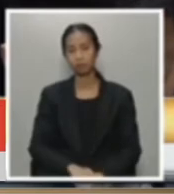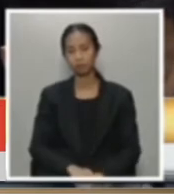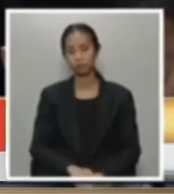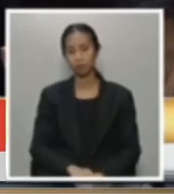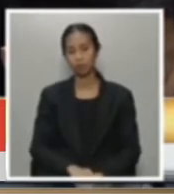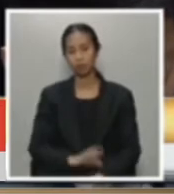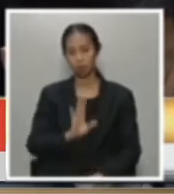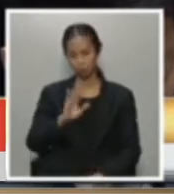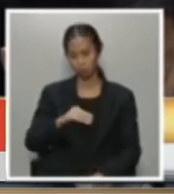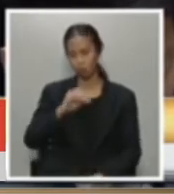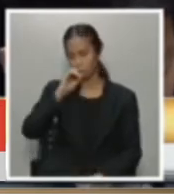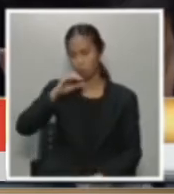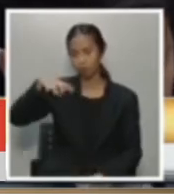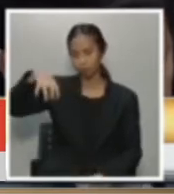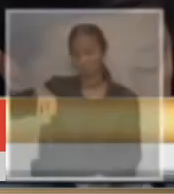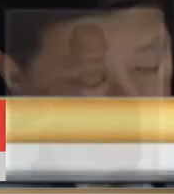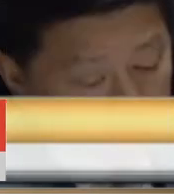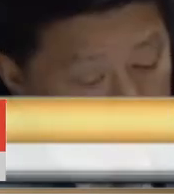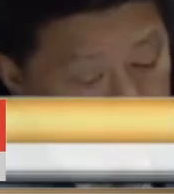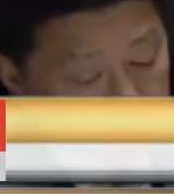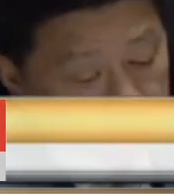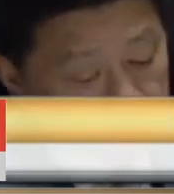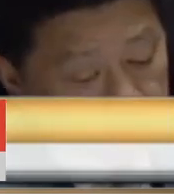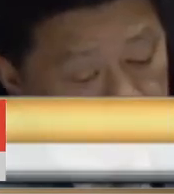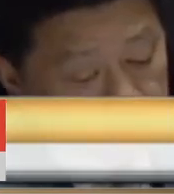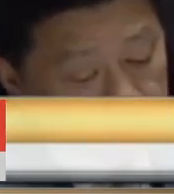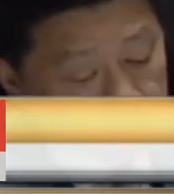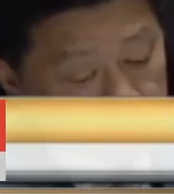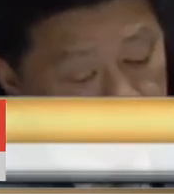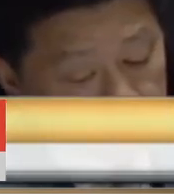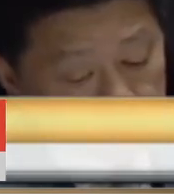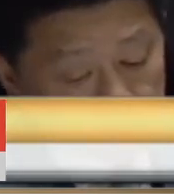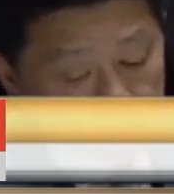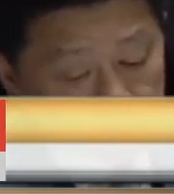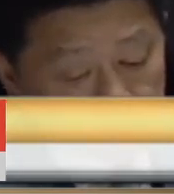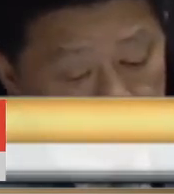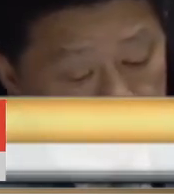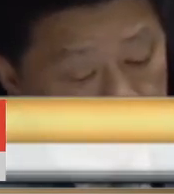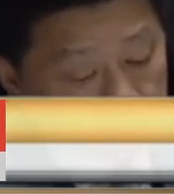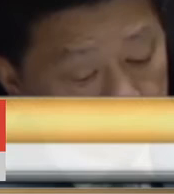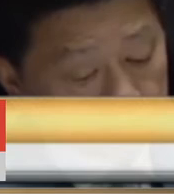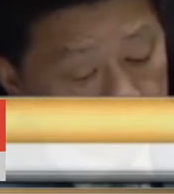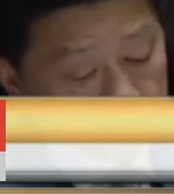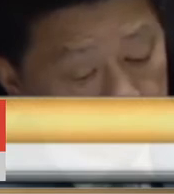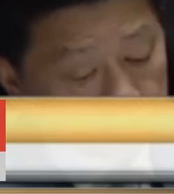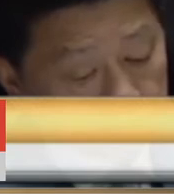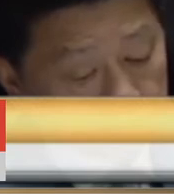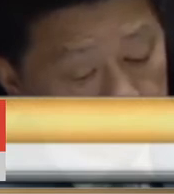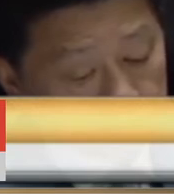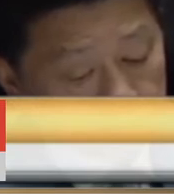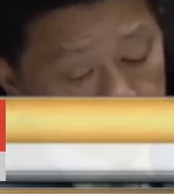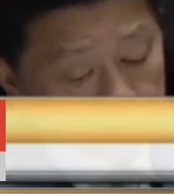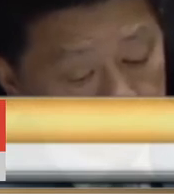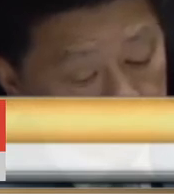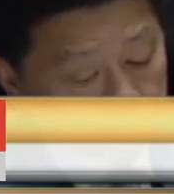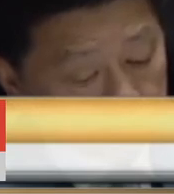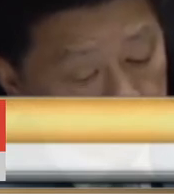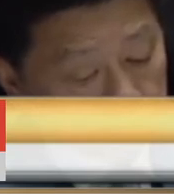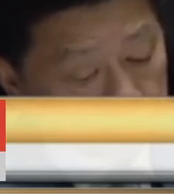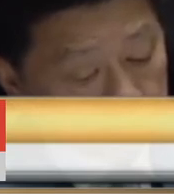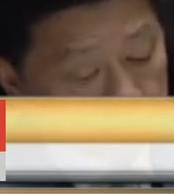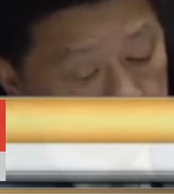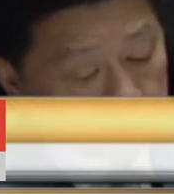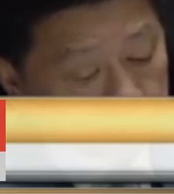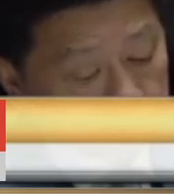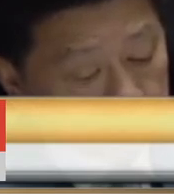ให้ทางสภาเนี่ยฮะมีกฎหมายเล็กๆฉบับหนึ่งวันนี้ผมไม่ได้หยิบขึ้นมาเรียกว่ากฎหมายวิธี